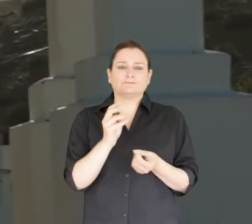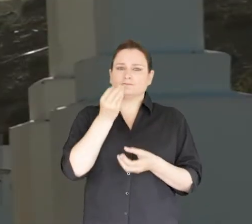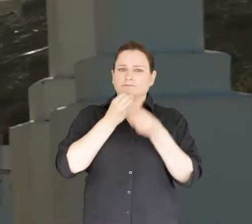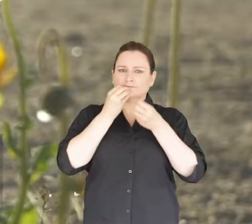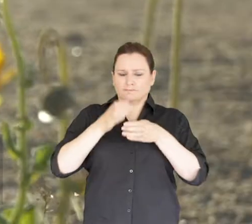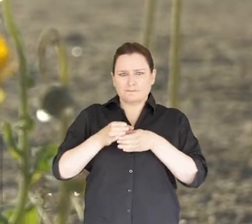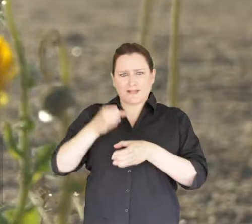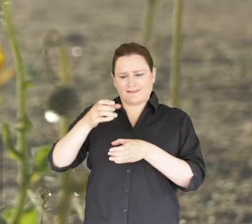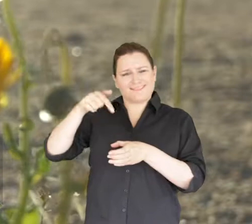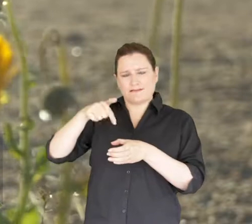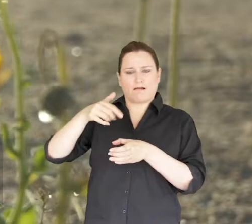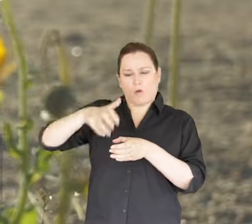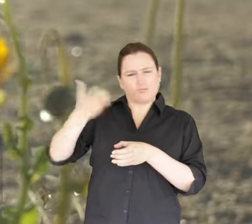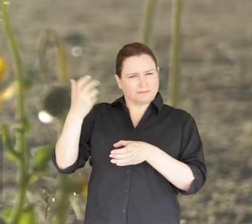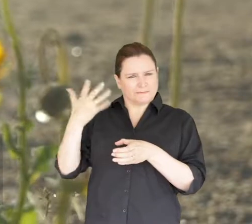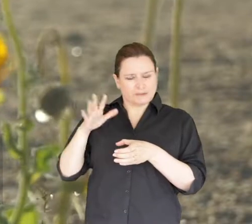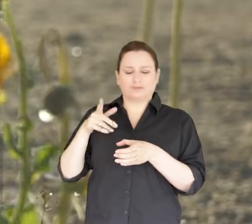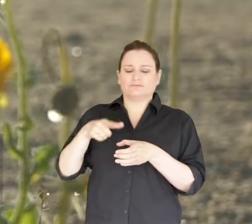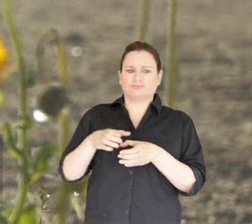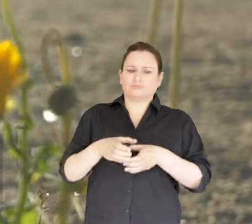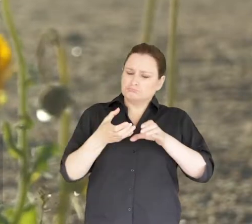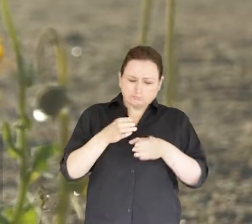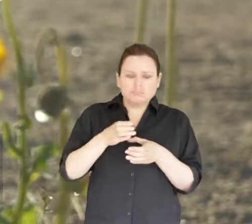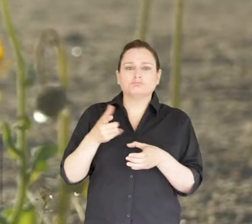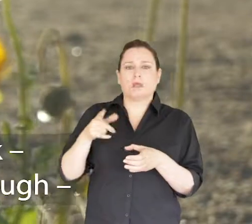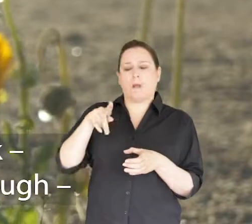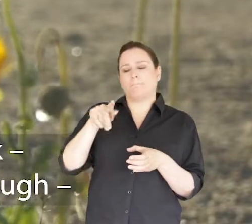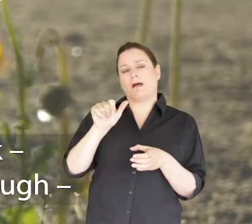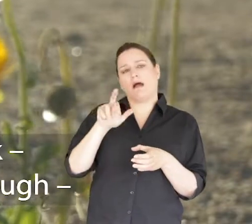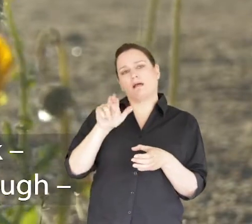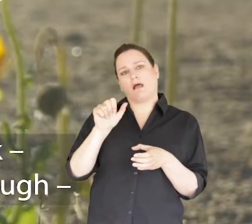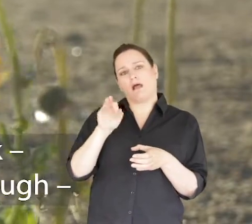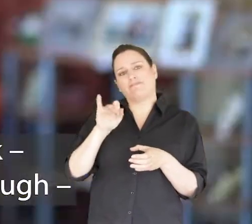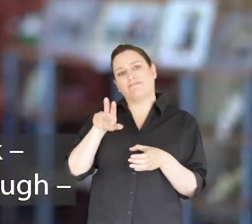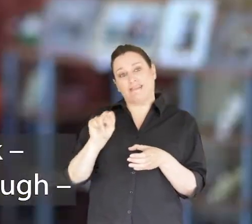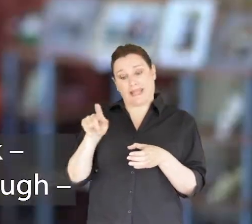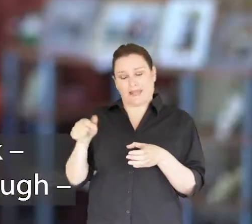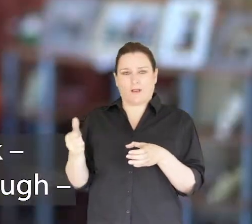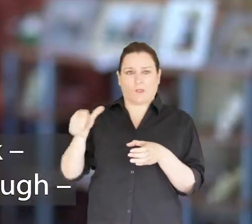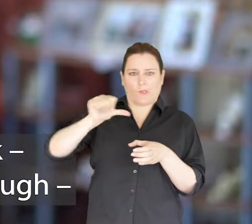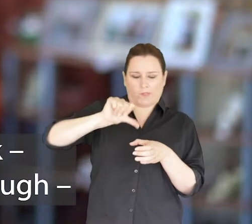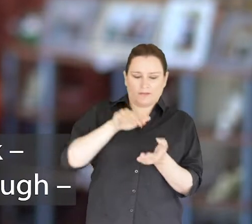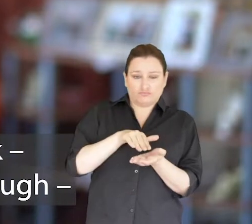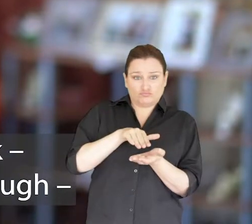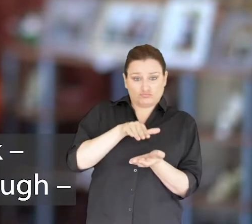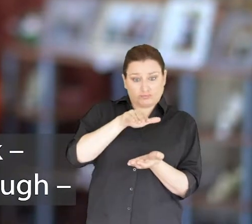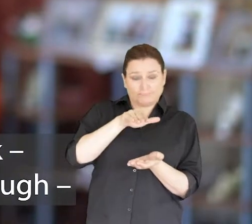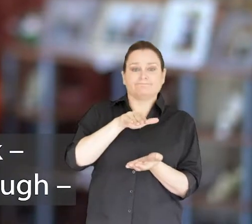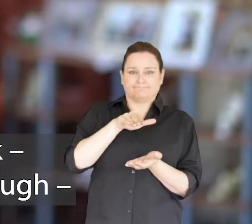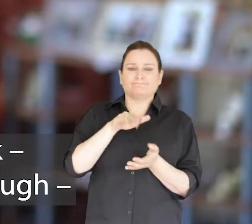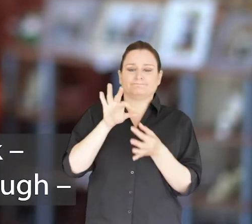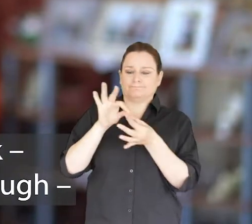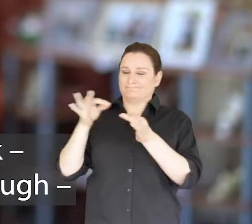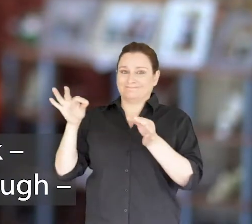blikkie gehad en dan word daar paraffien ingegooi en dan het ons die dingetjie wat ons genoem het, die put. Put,